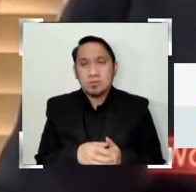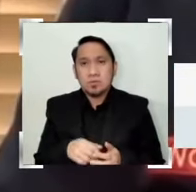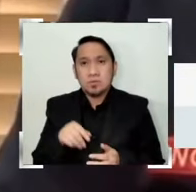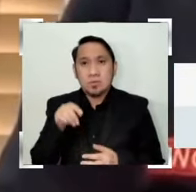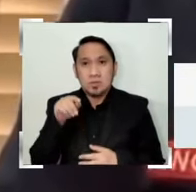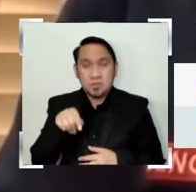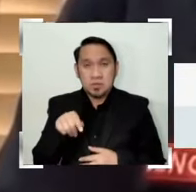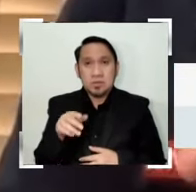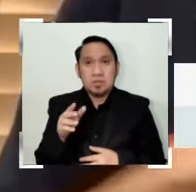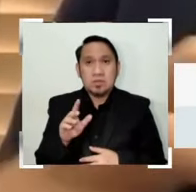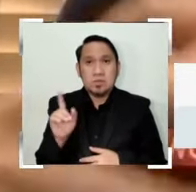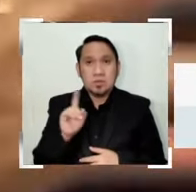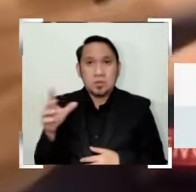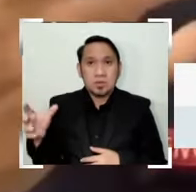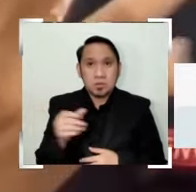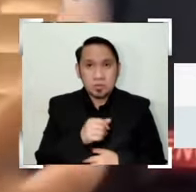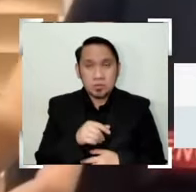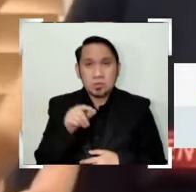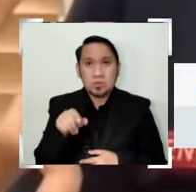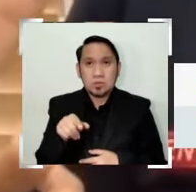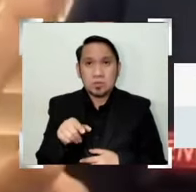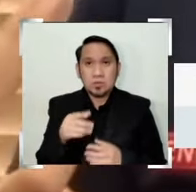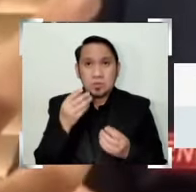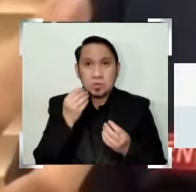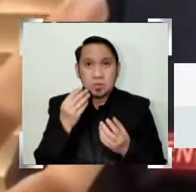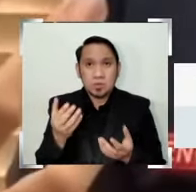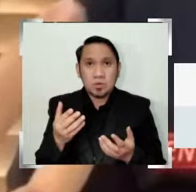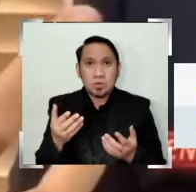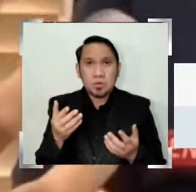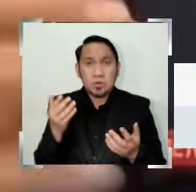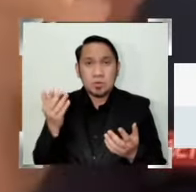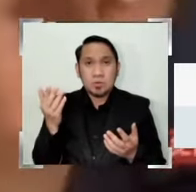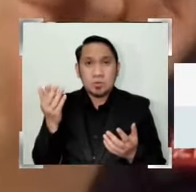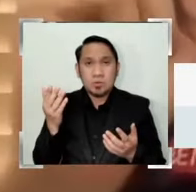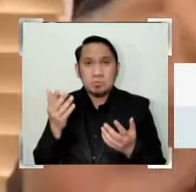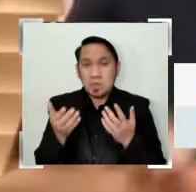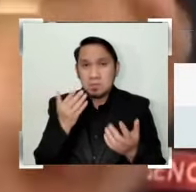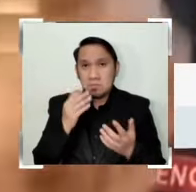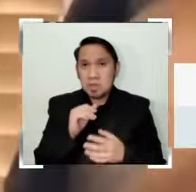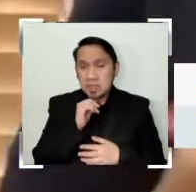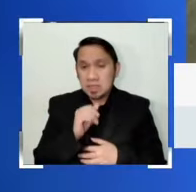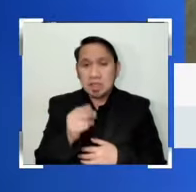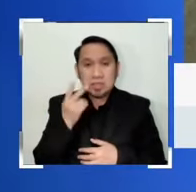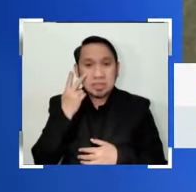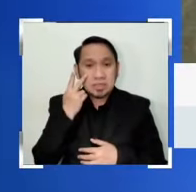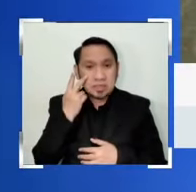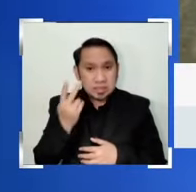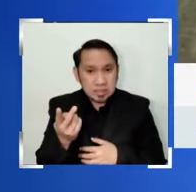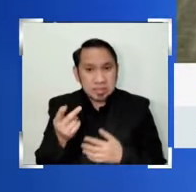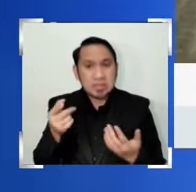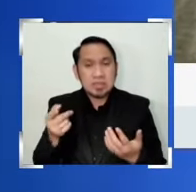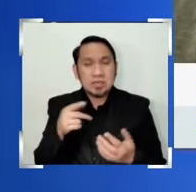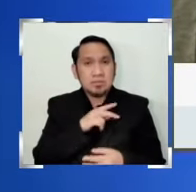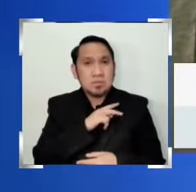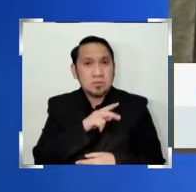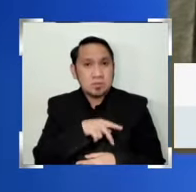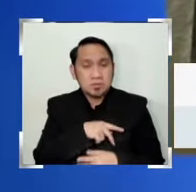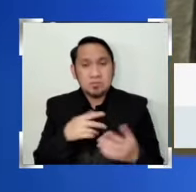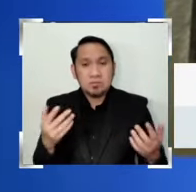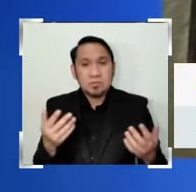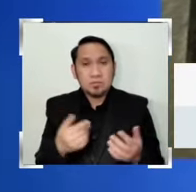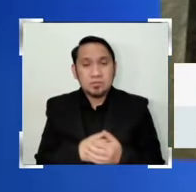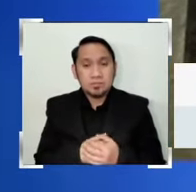or yung mga information na nakarating sa inyo nung una, hindi nyo na po nakita sa actual operation na po? May mga